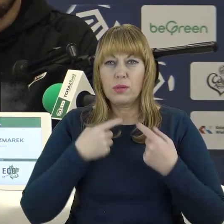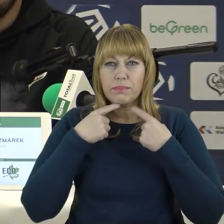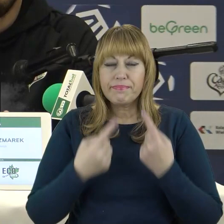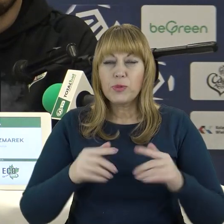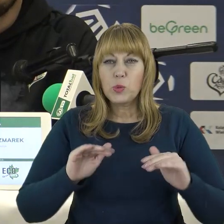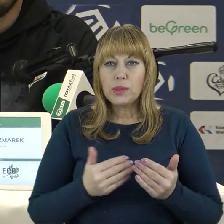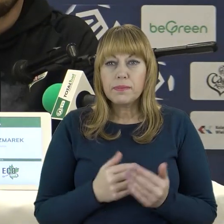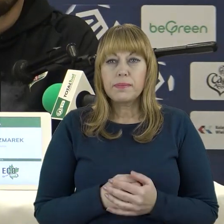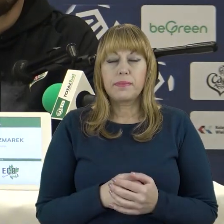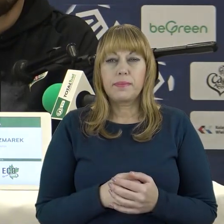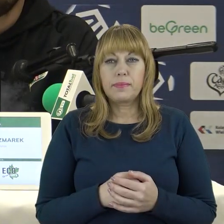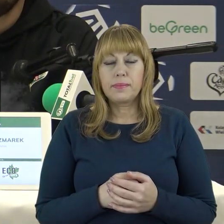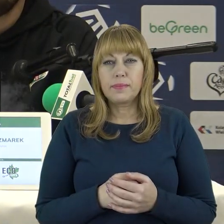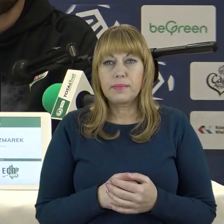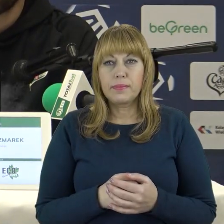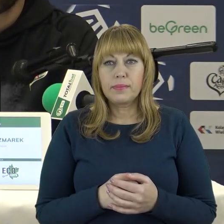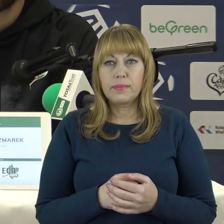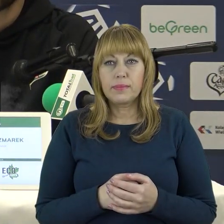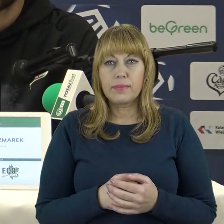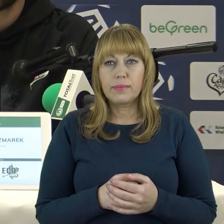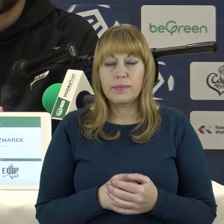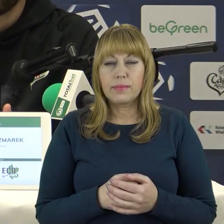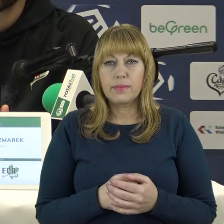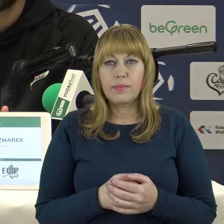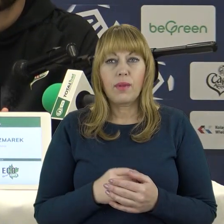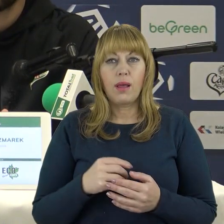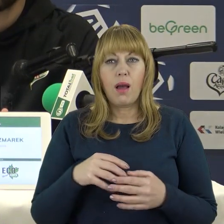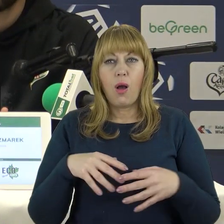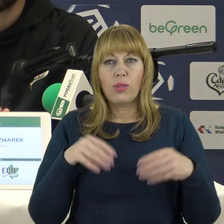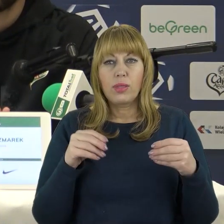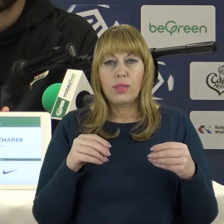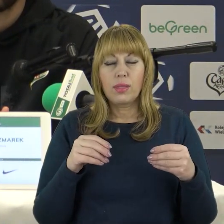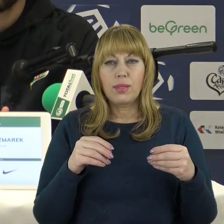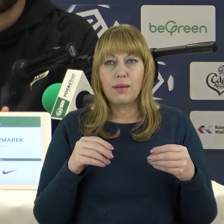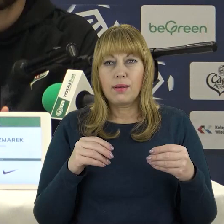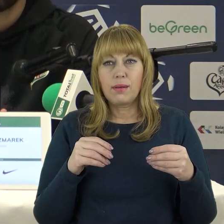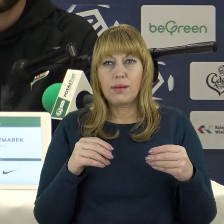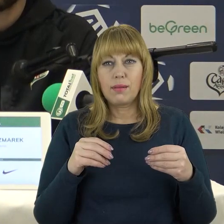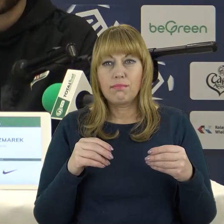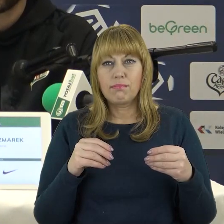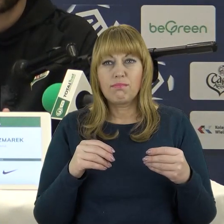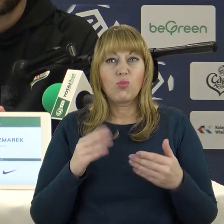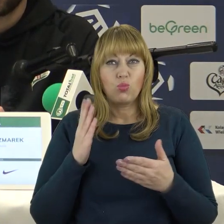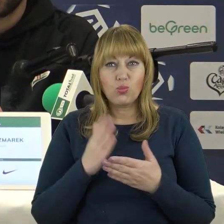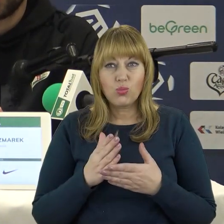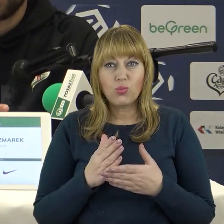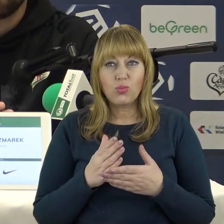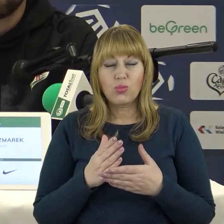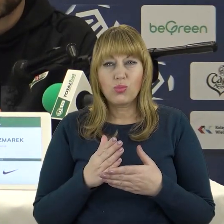od momentu, jak